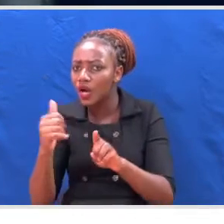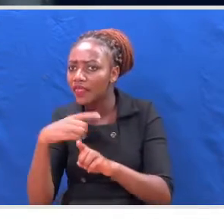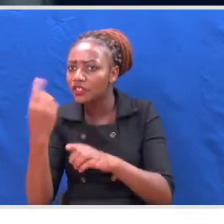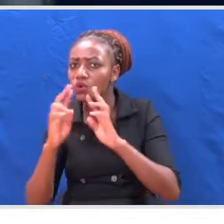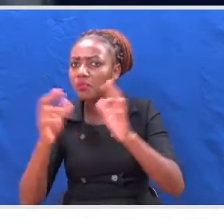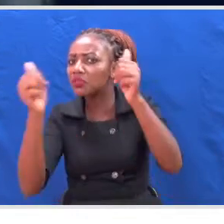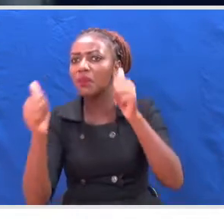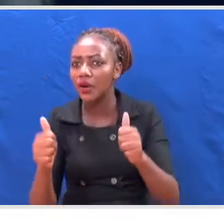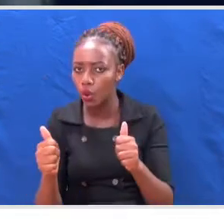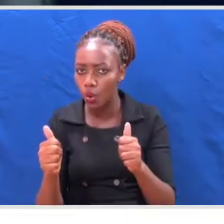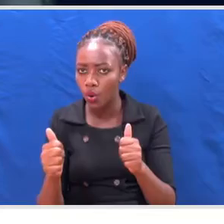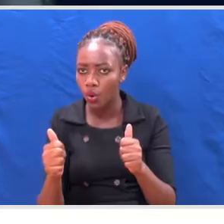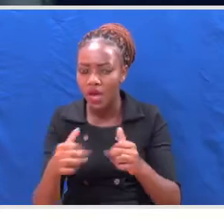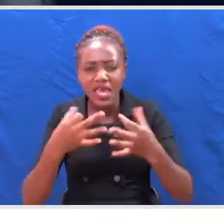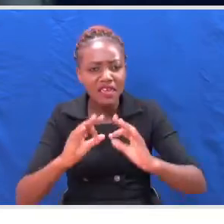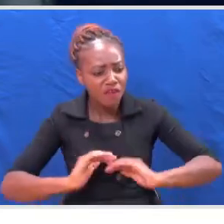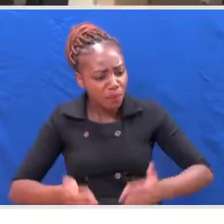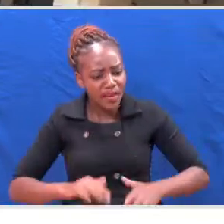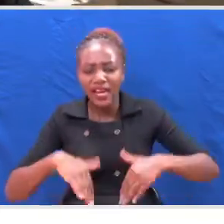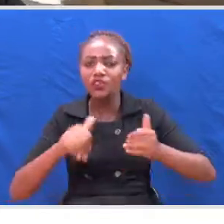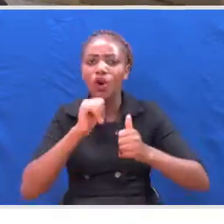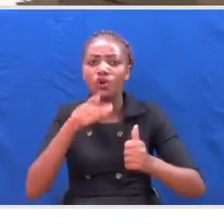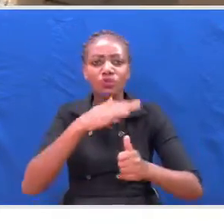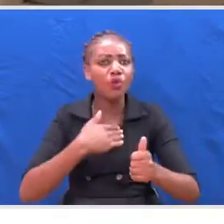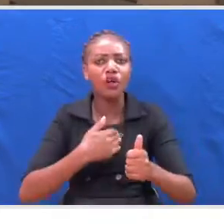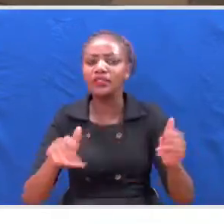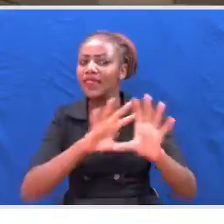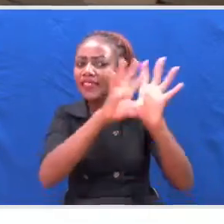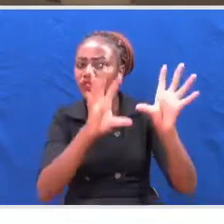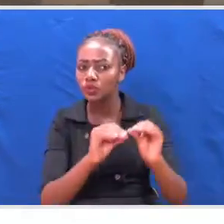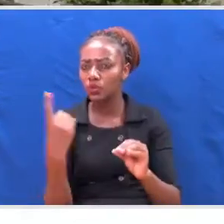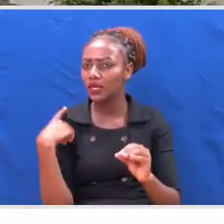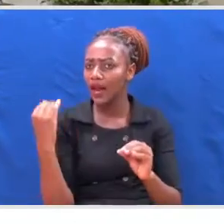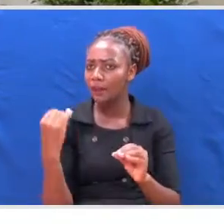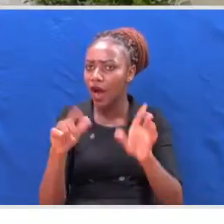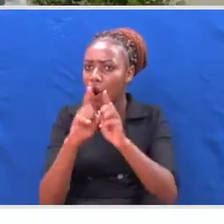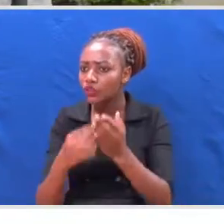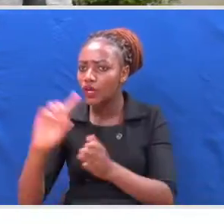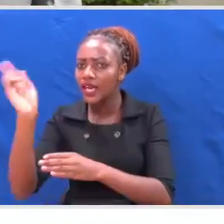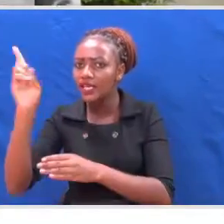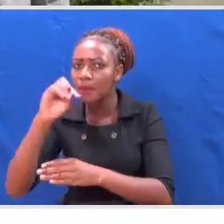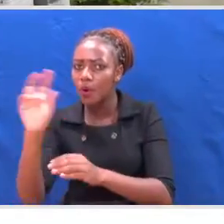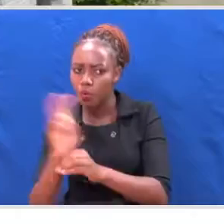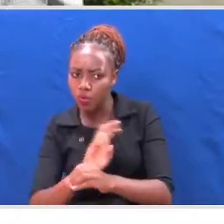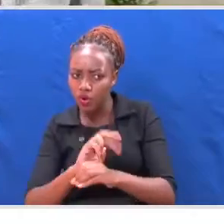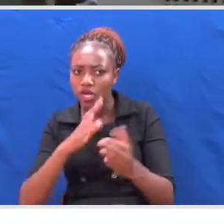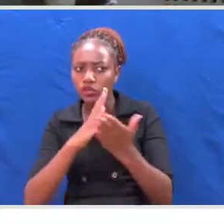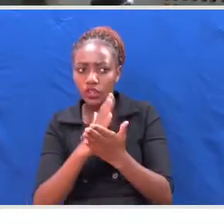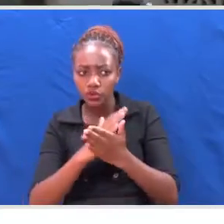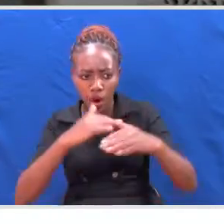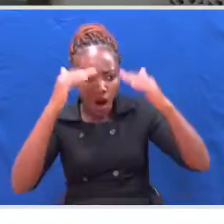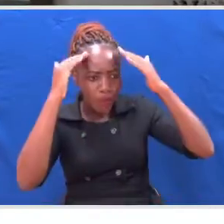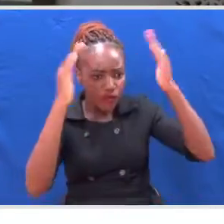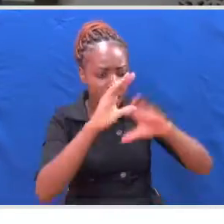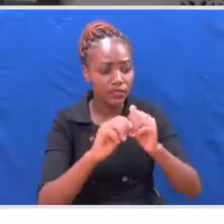wamepachikwa mimba ama hawajapachikwa mimba, wanafunzi wote. Hapa jijini Nairobi tulifanya ziara kutathmini hali ya ufunguzi katika baadhi